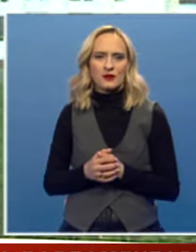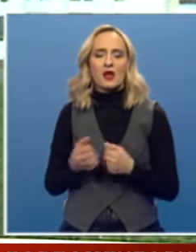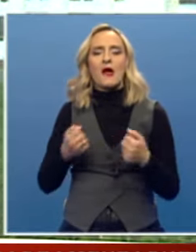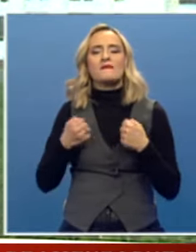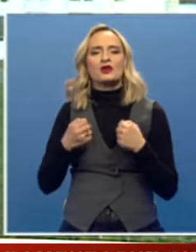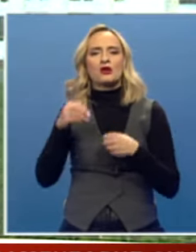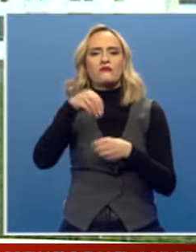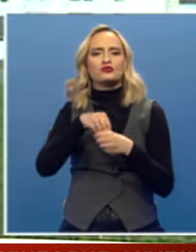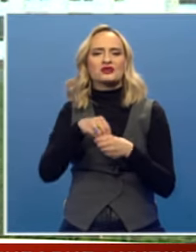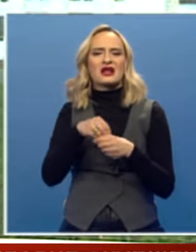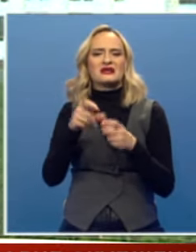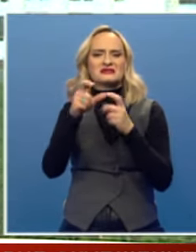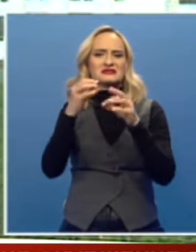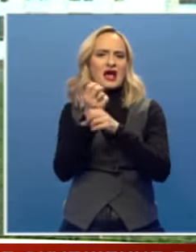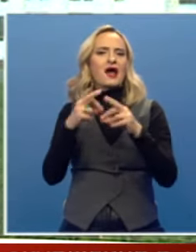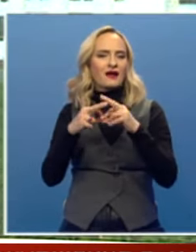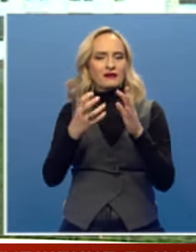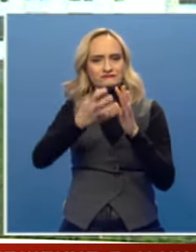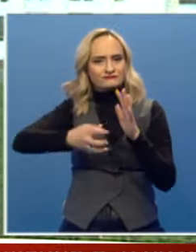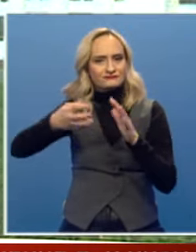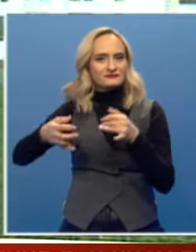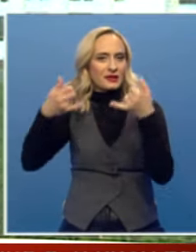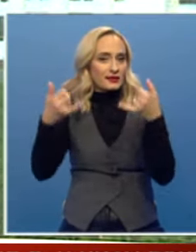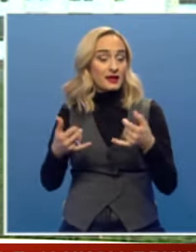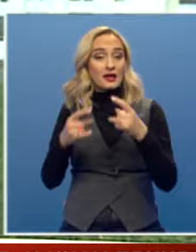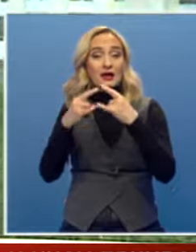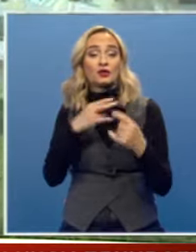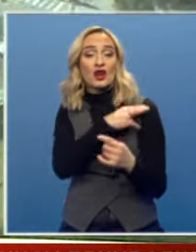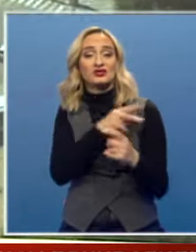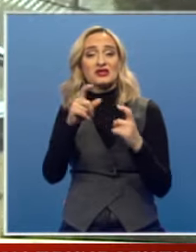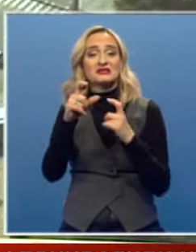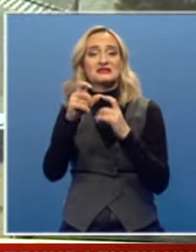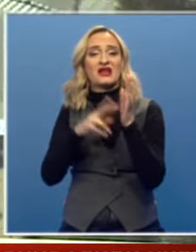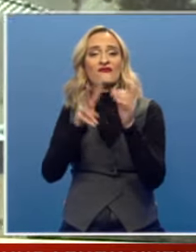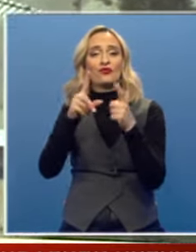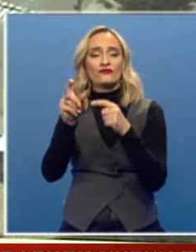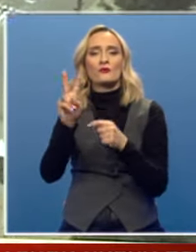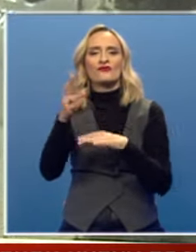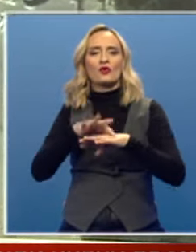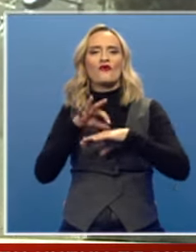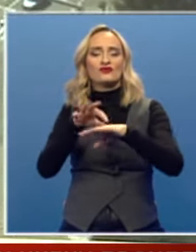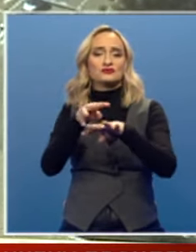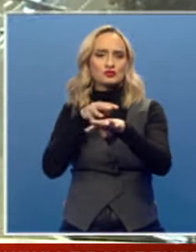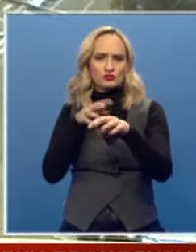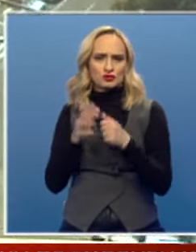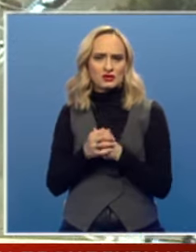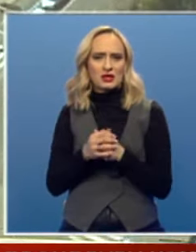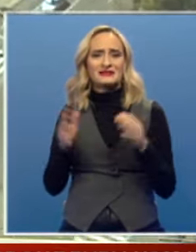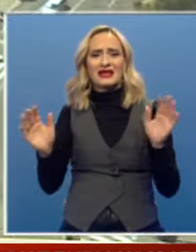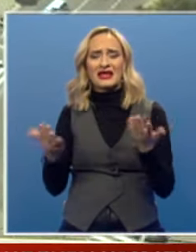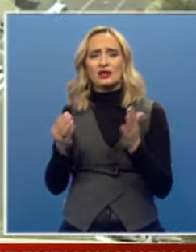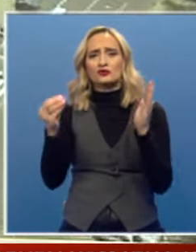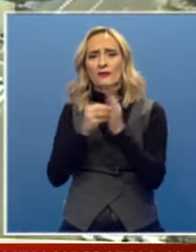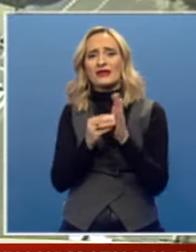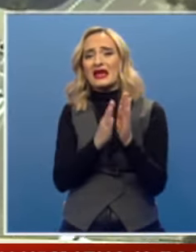A Banjalučka budžetska saga nastavljena je i danas. Gradonačelnik Draško Stanivuković pozvao je rukovodstvo Skupštine da hitno